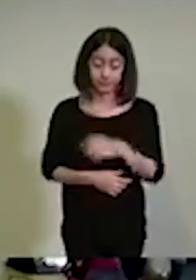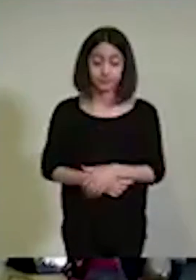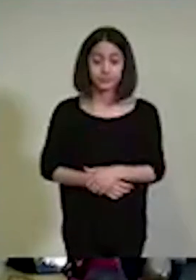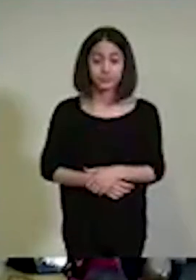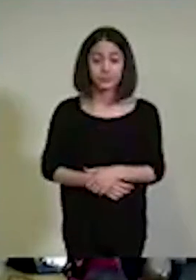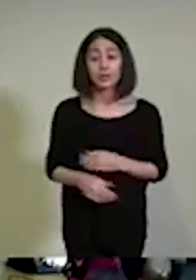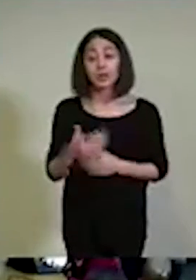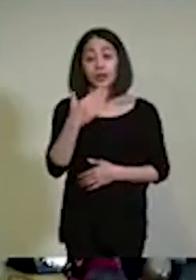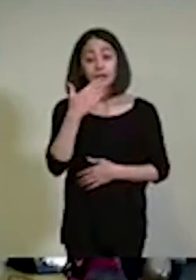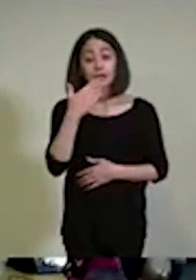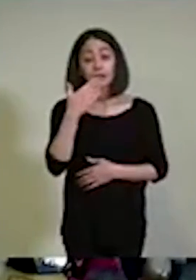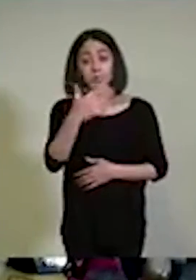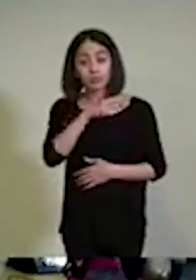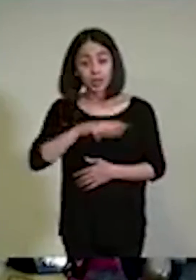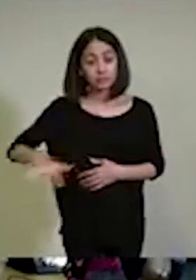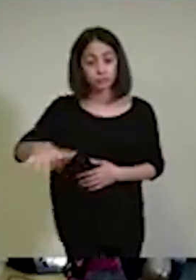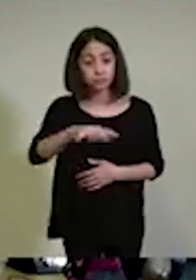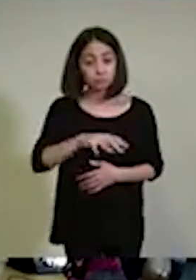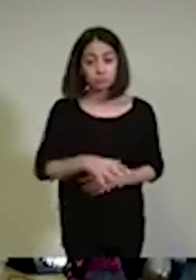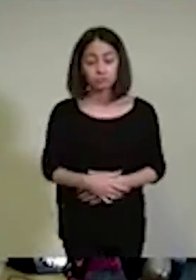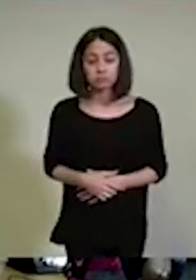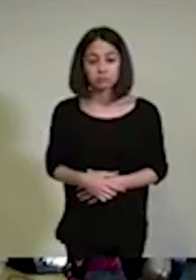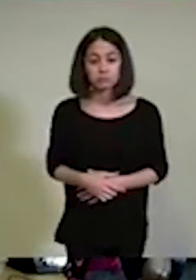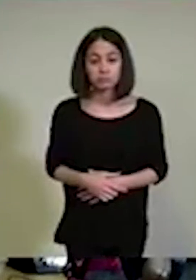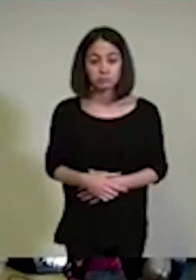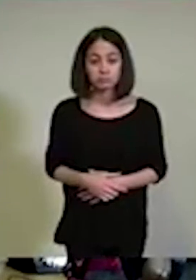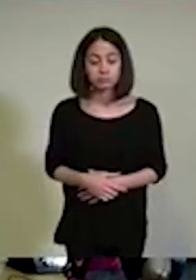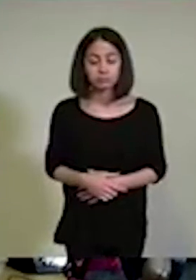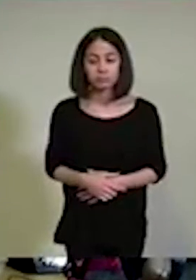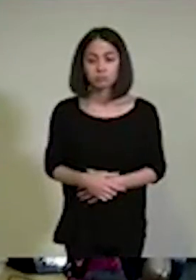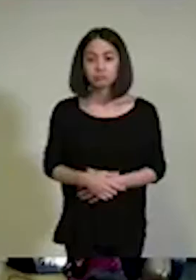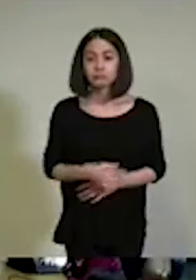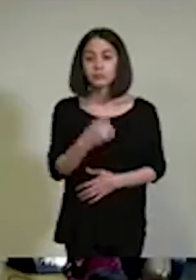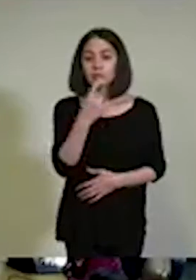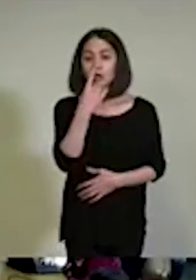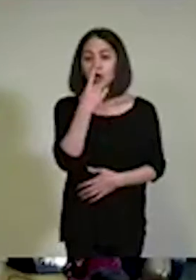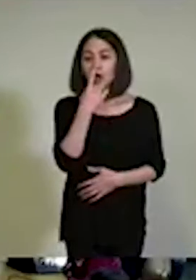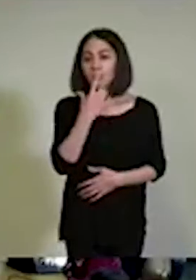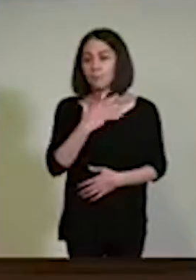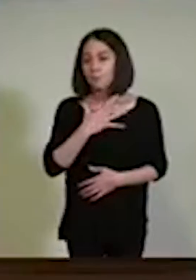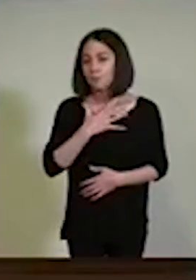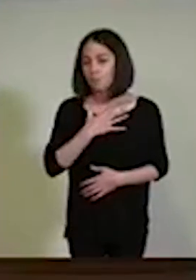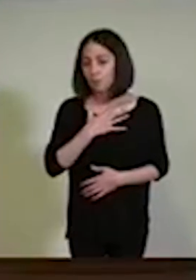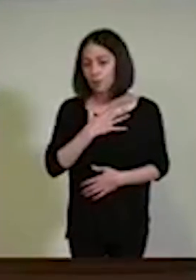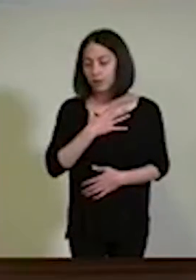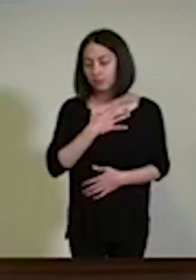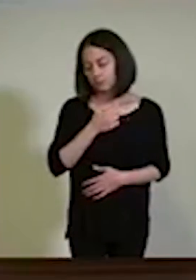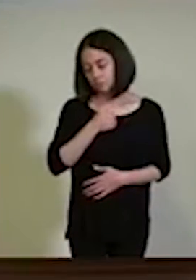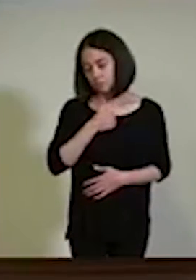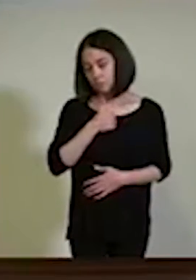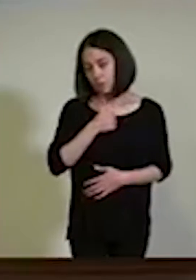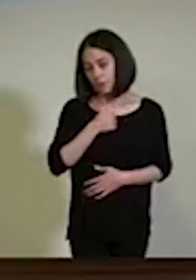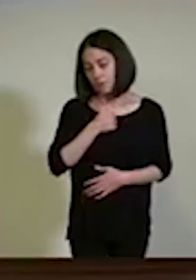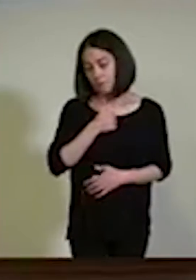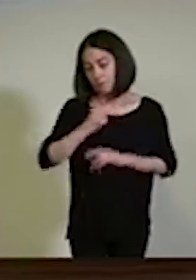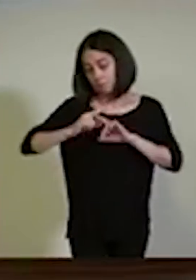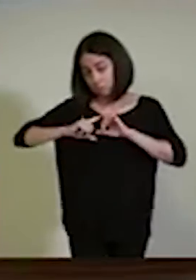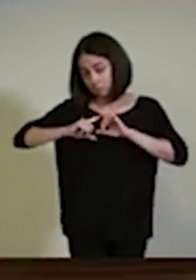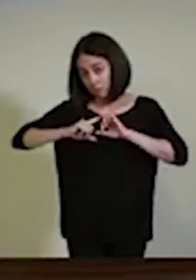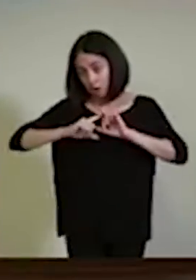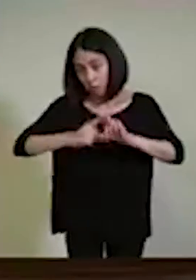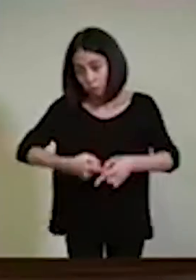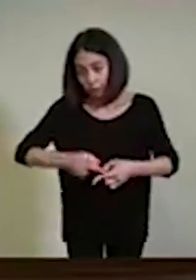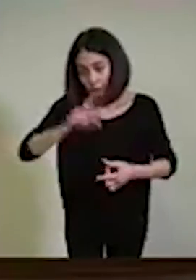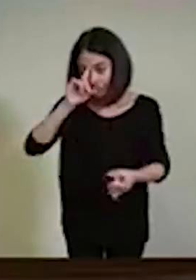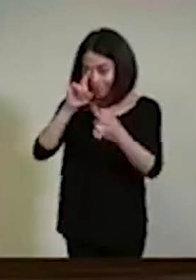Bonsoir à tous. Je pense que je n'ai pas besoin de vous convaincre sur l'intérêt des séjours